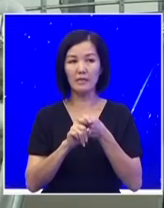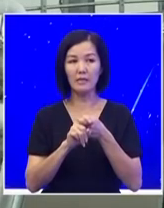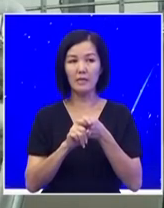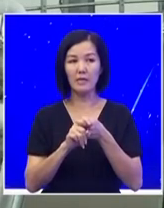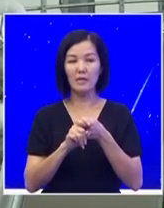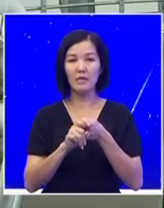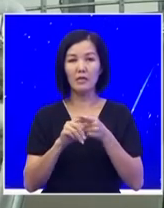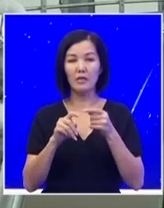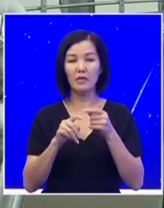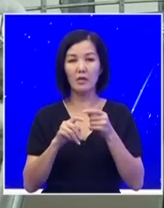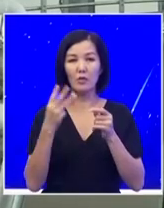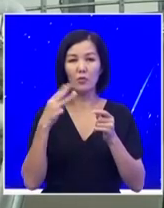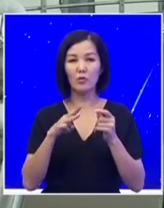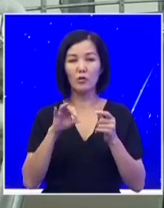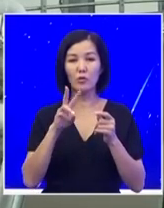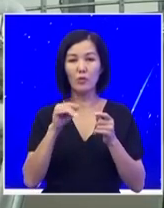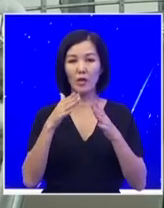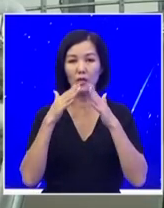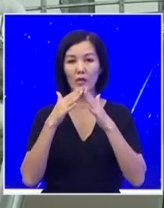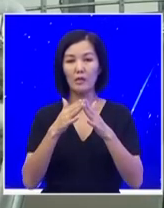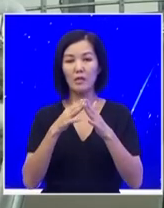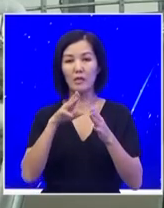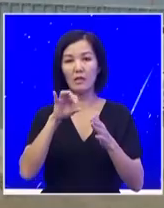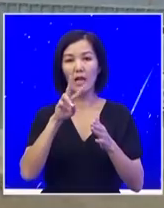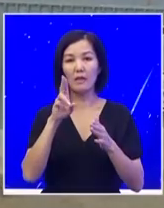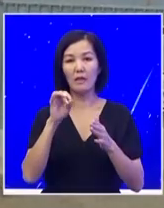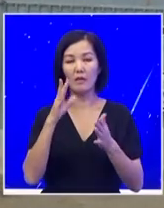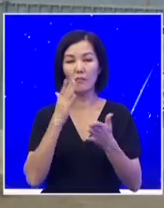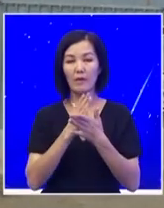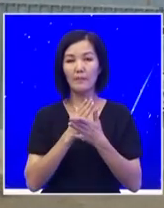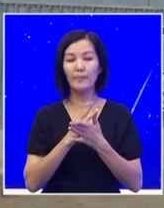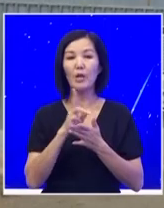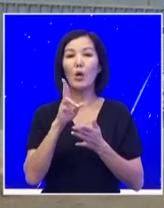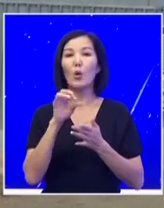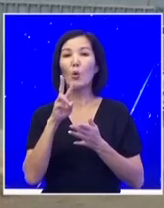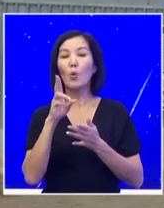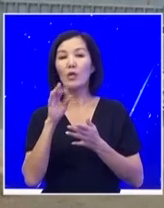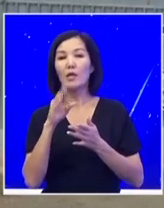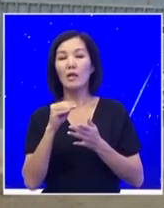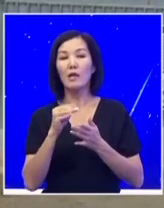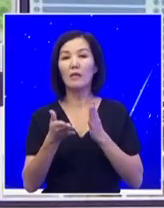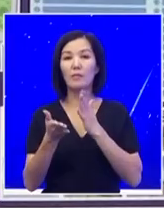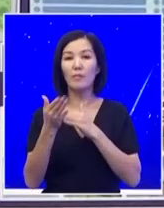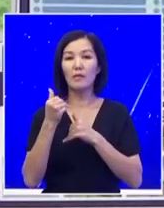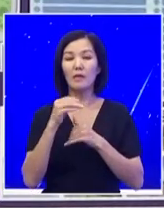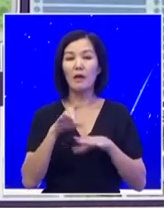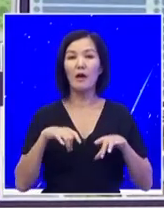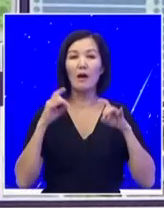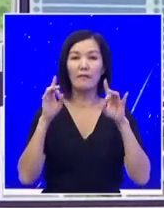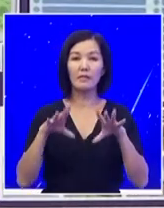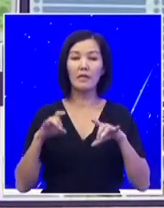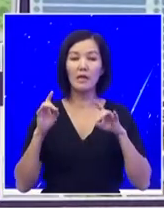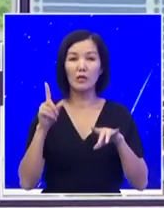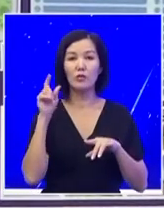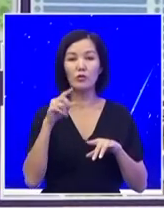сыйымдылығы 30 тоннаға дейін танкер қойылған. Көктал Агро тауарлы сүт фирмасы былтыр алғаш Австриядан 24